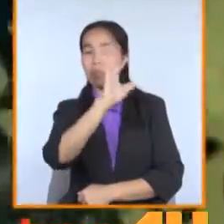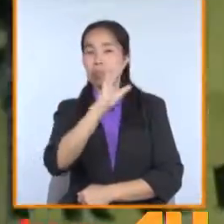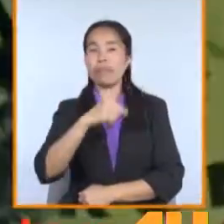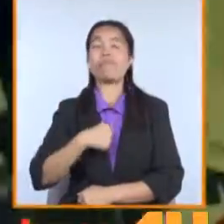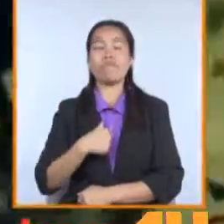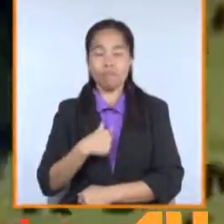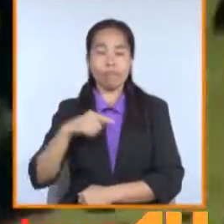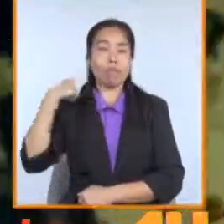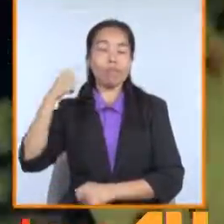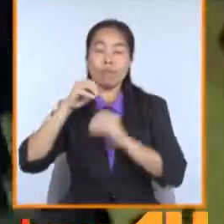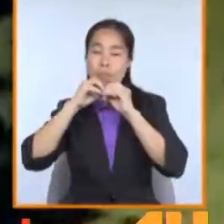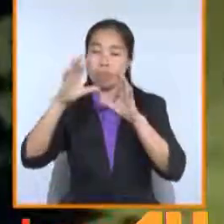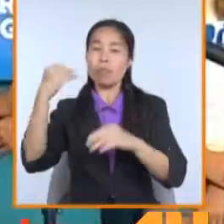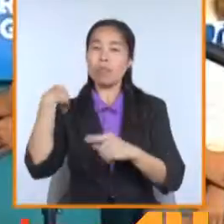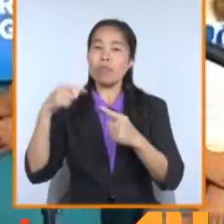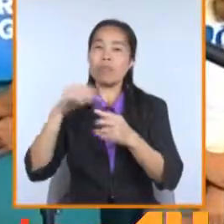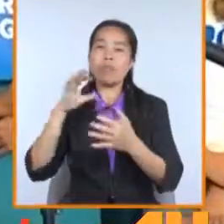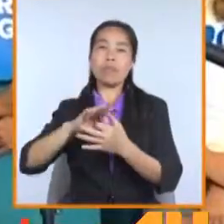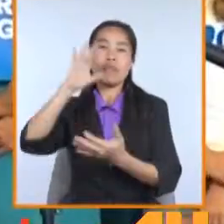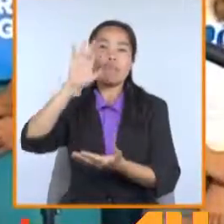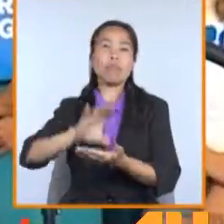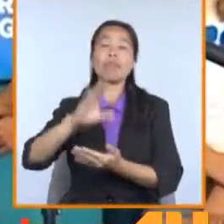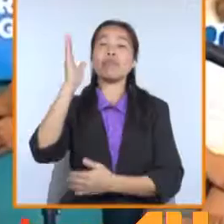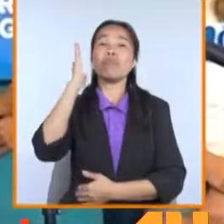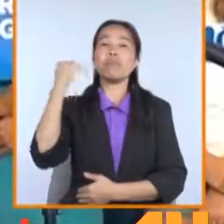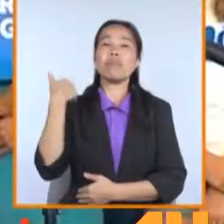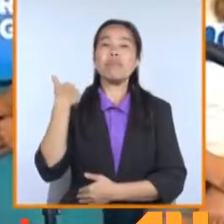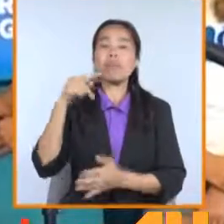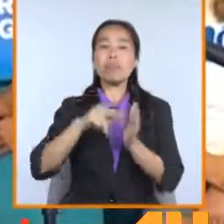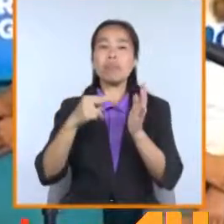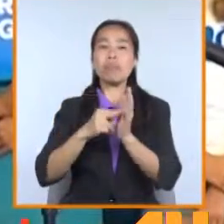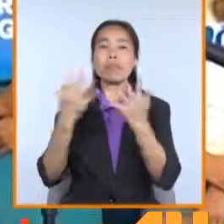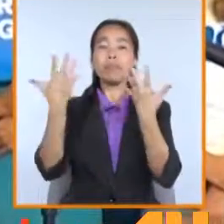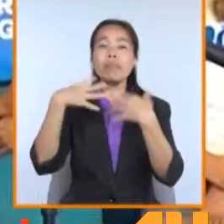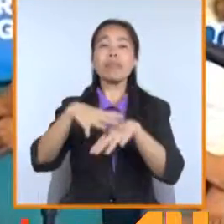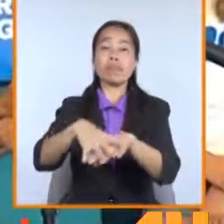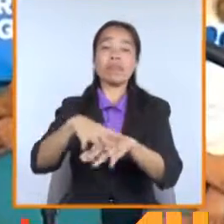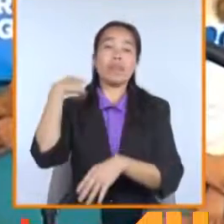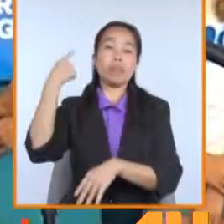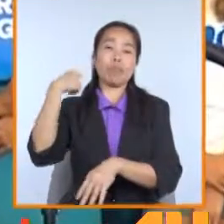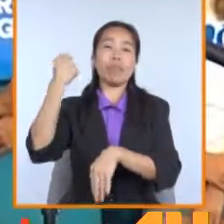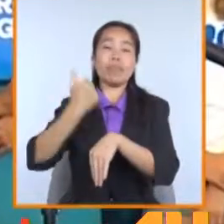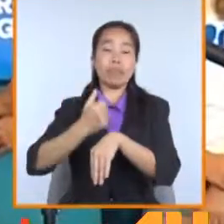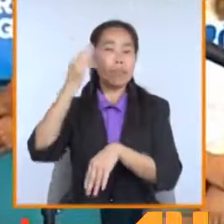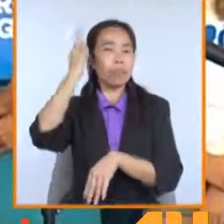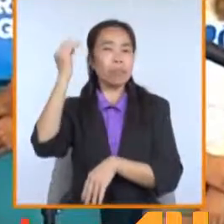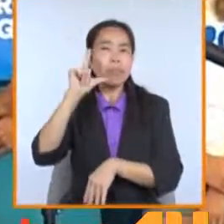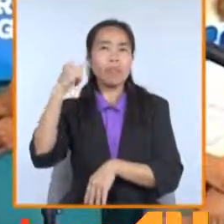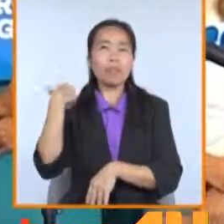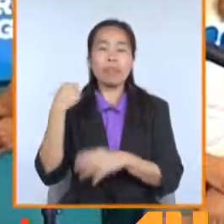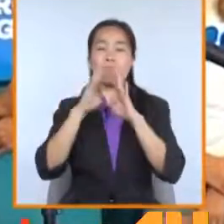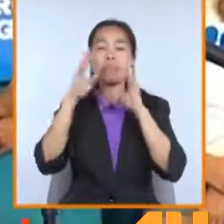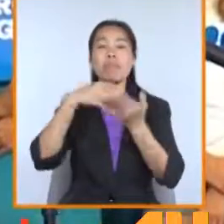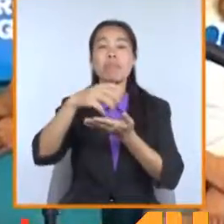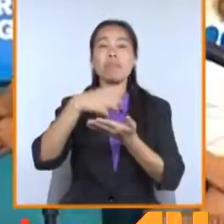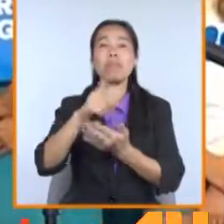นายวอร์เรนบัฟเฟตต์มหาเศรษฐีนักลงทุนชื่อดังแดงมักกันขึ้นประสัยกับนางฮิลลารีคลินตันทำให้นายทรัมป์เปิดเผยรายงานการคื